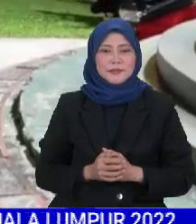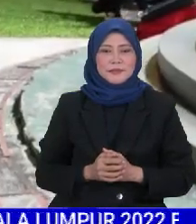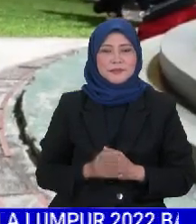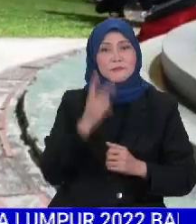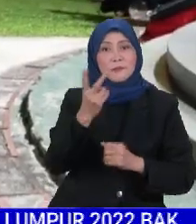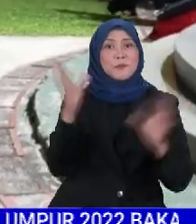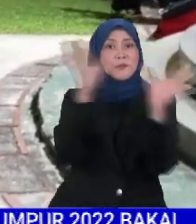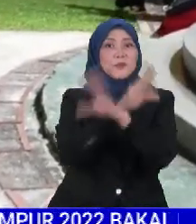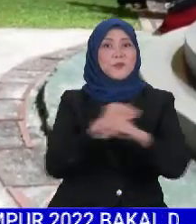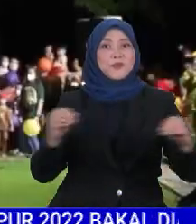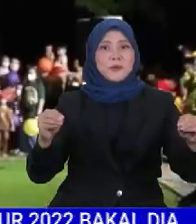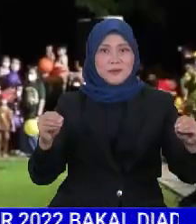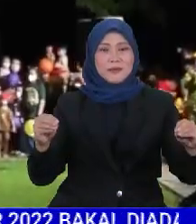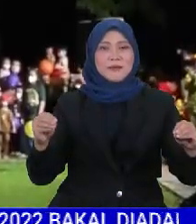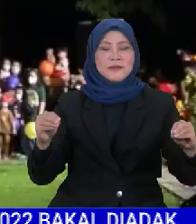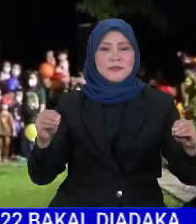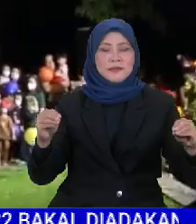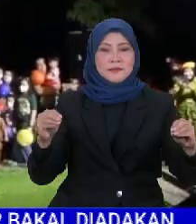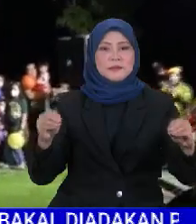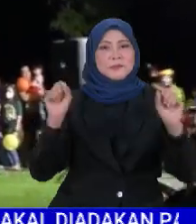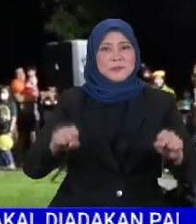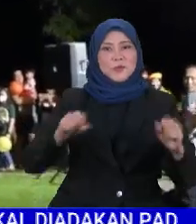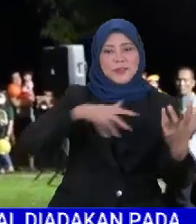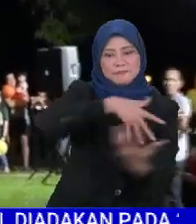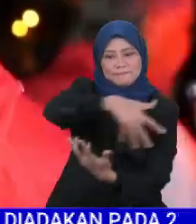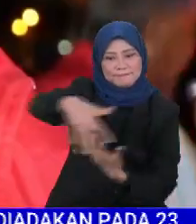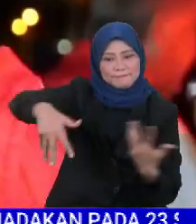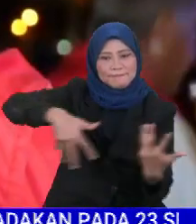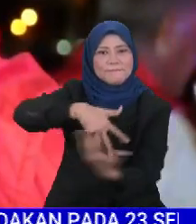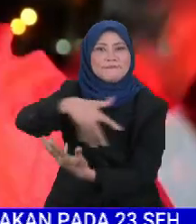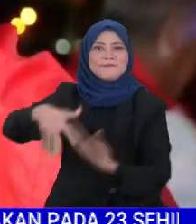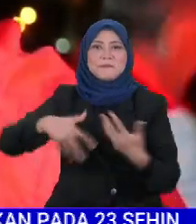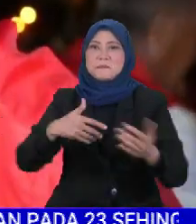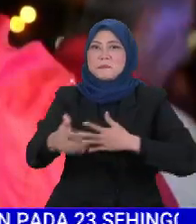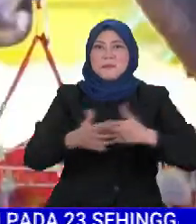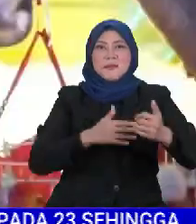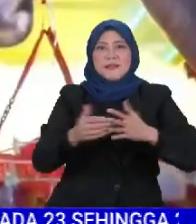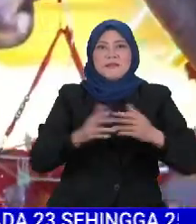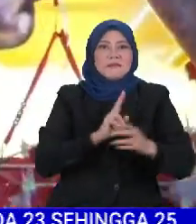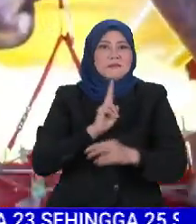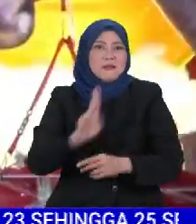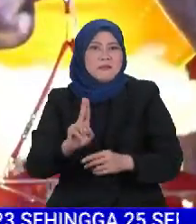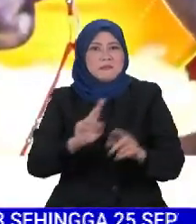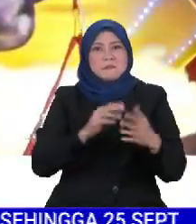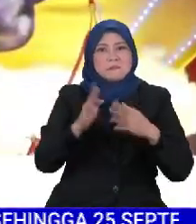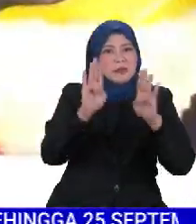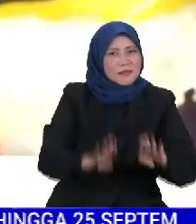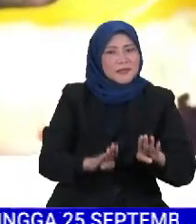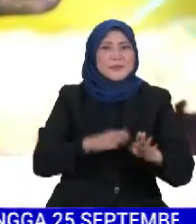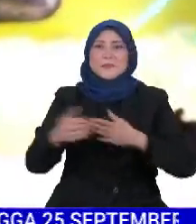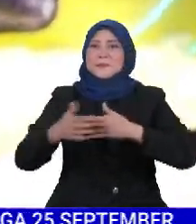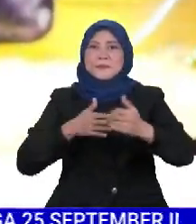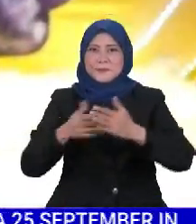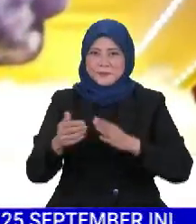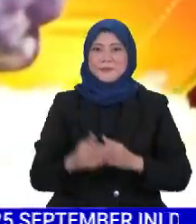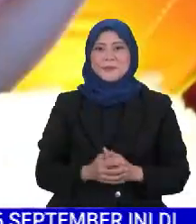nampaknya Sarawak kita boleh bergaul bersama lah. Tak kira kaum. Kali pertama ini ada. Ini buat